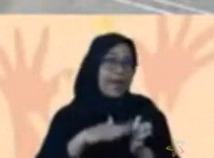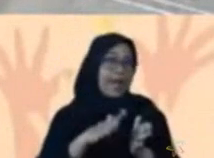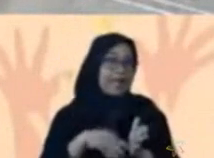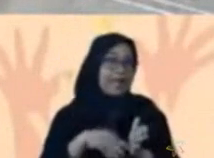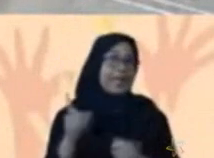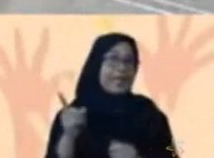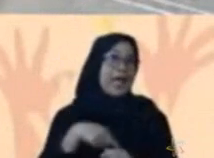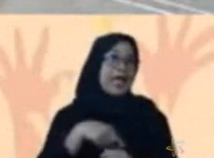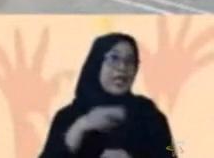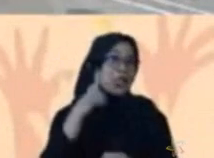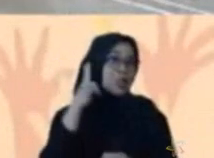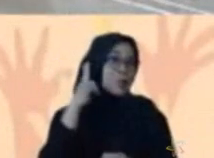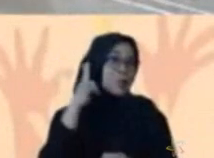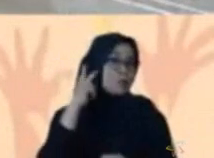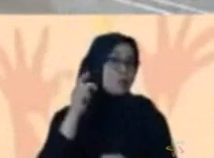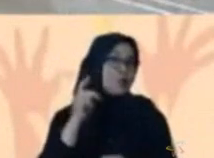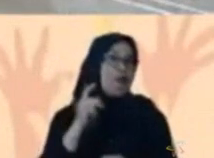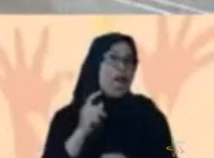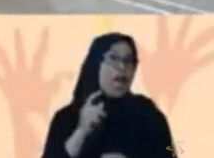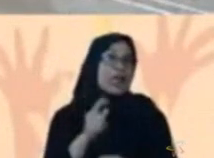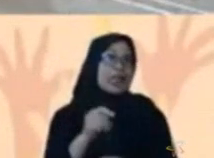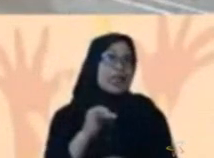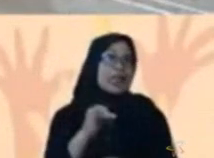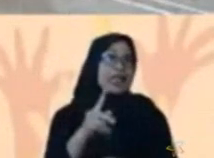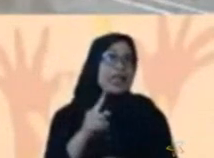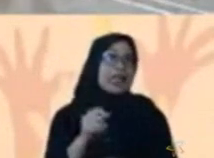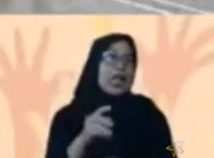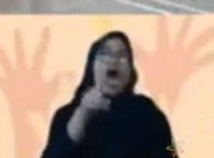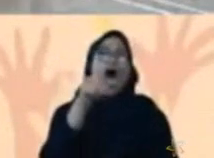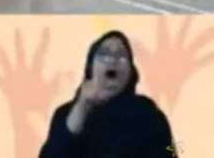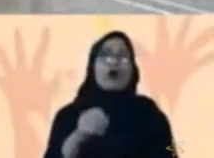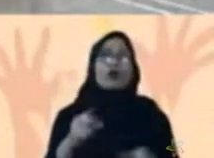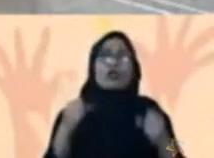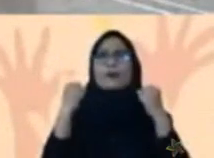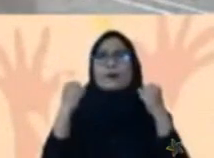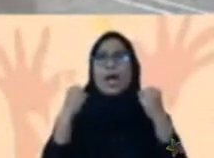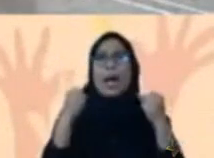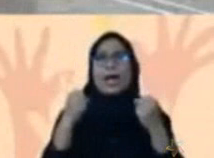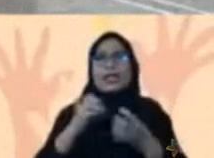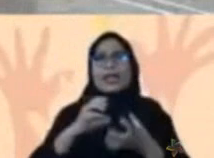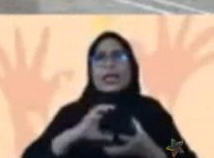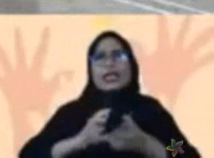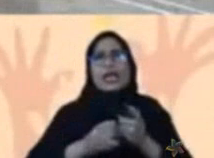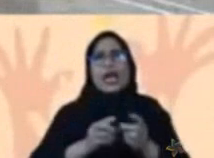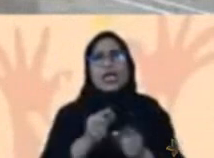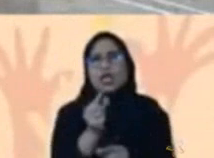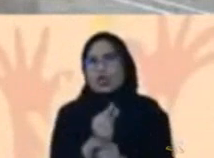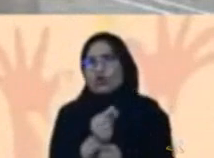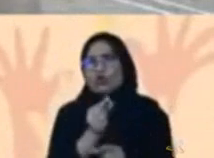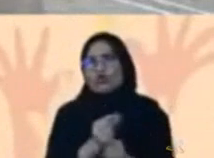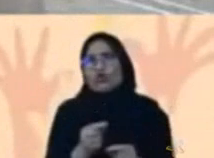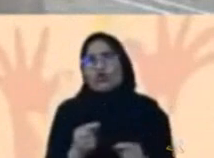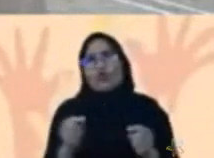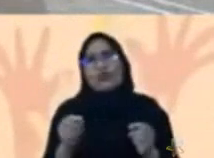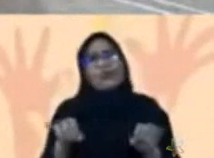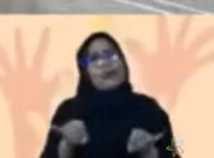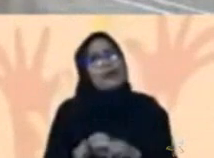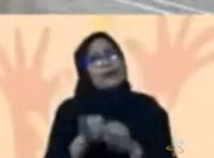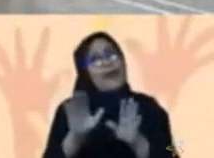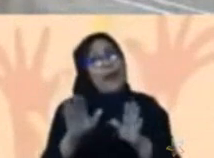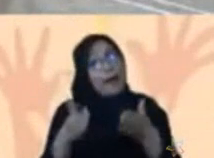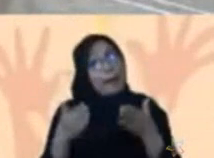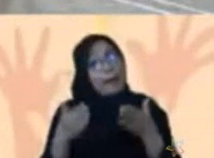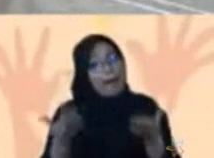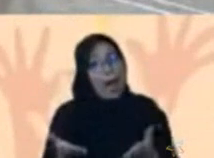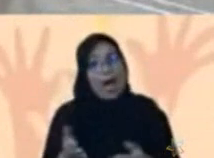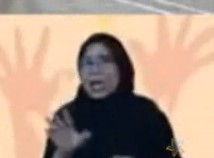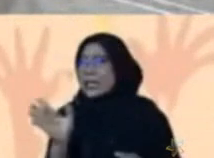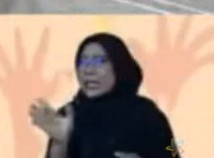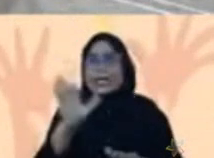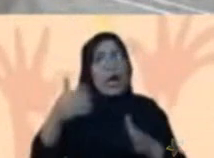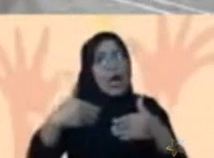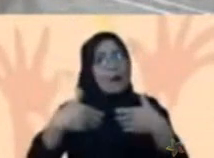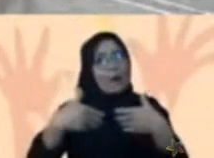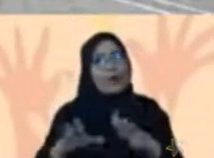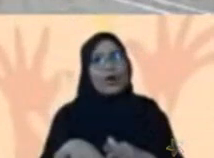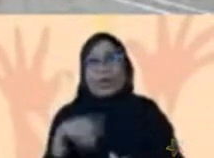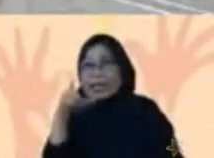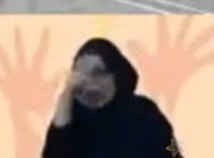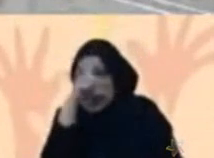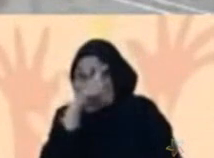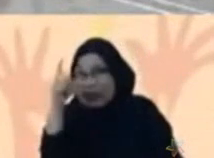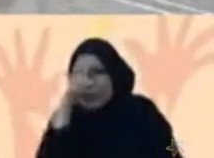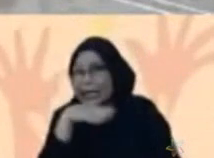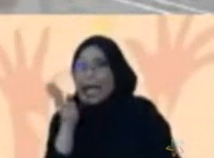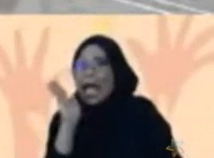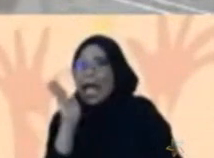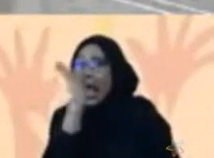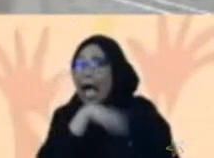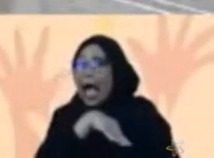semangatnya. Jadi guru itu buat apa sih, gitu ya? Iya, bukan iya. Buat mencari alasan, gitu ya. Tetapi iya, bagaimana kita, cari kita solusi.